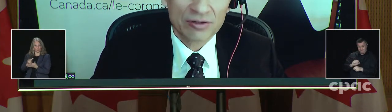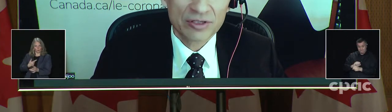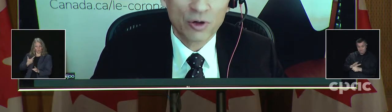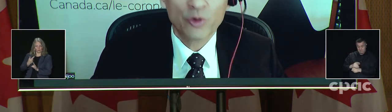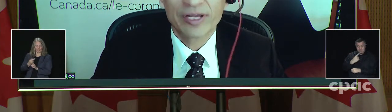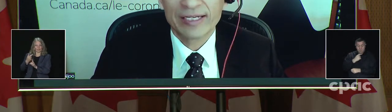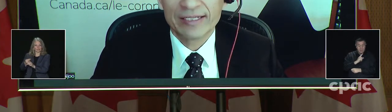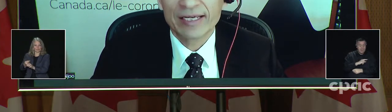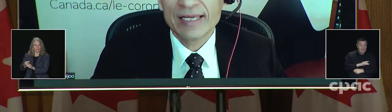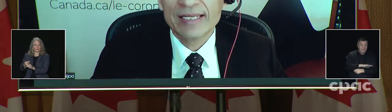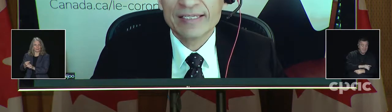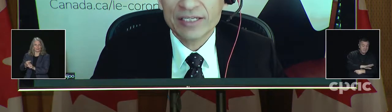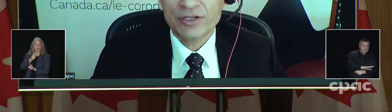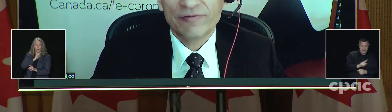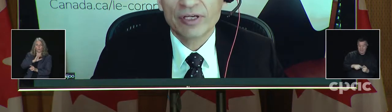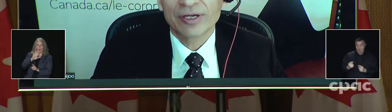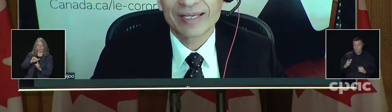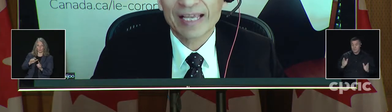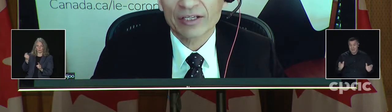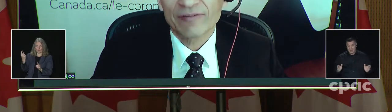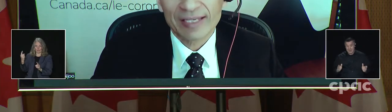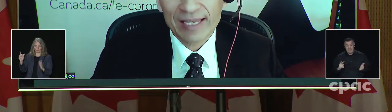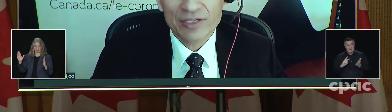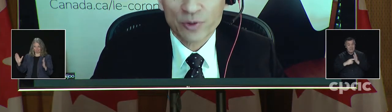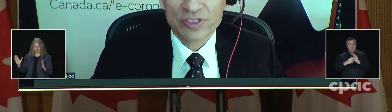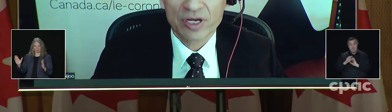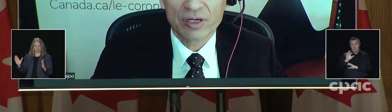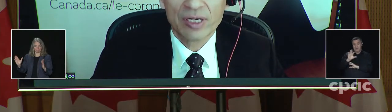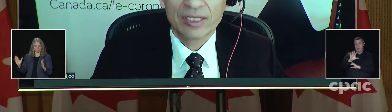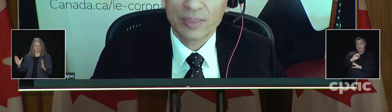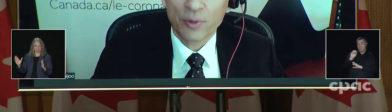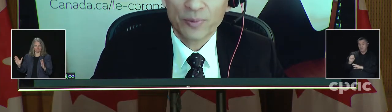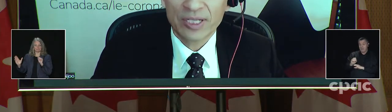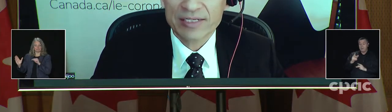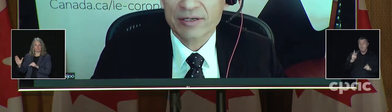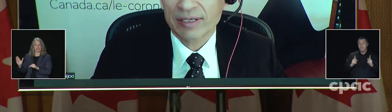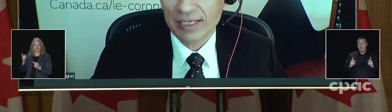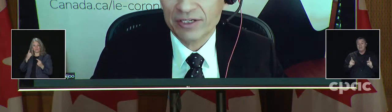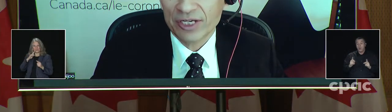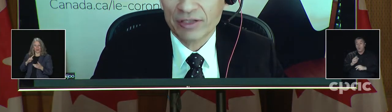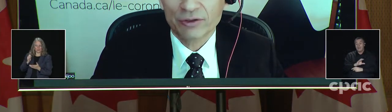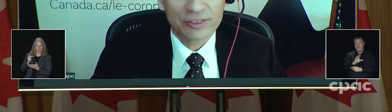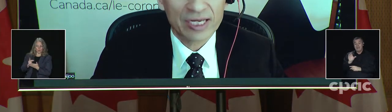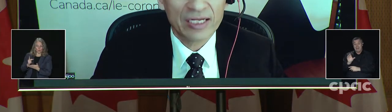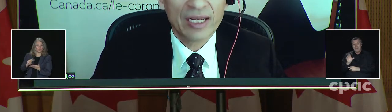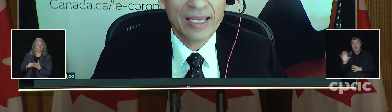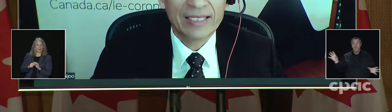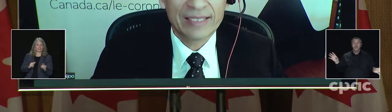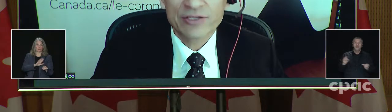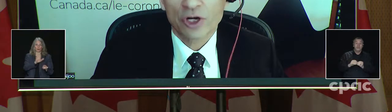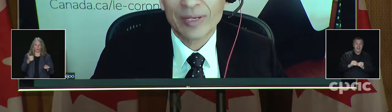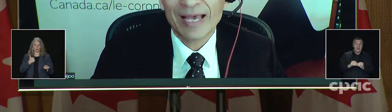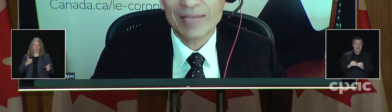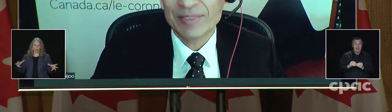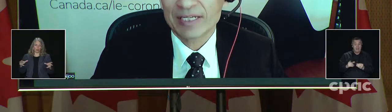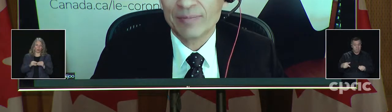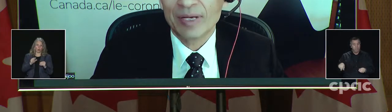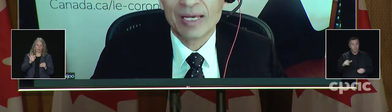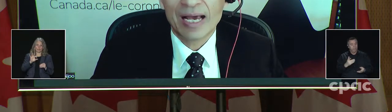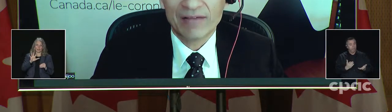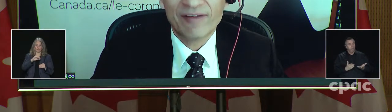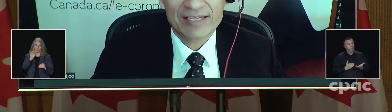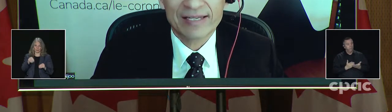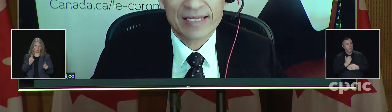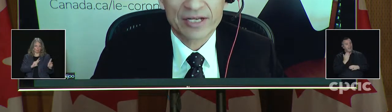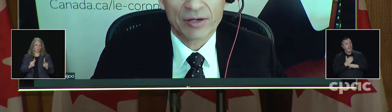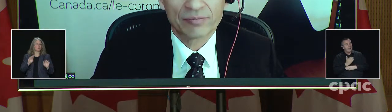5 à 11 ans au Canada signifie que 95% de la population canadienne totale est désormais admissible